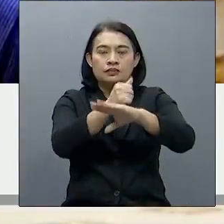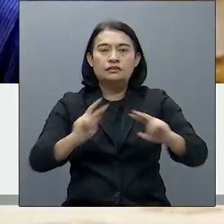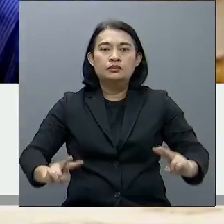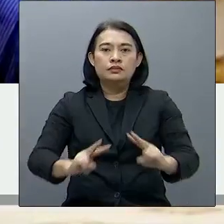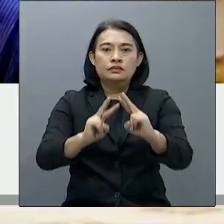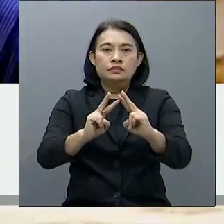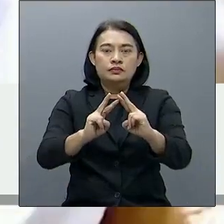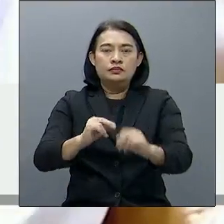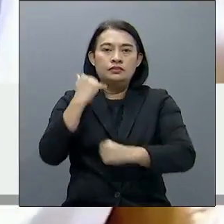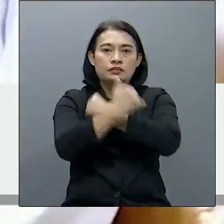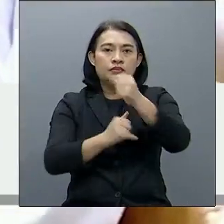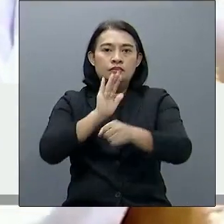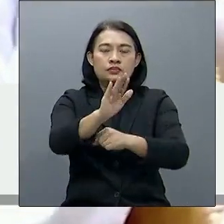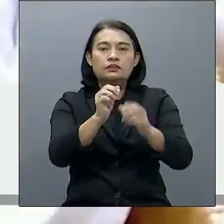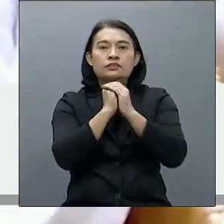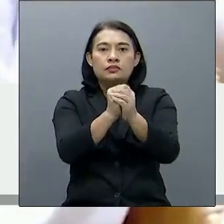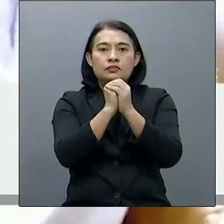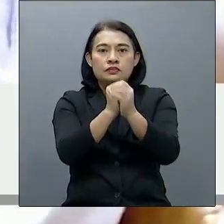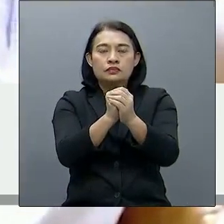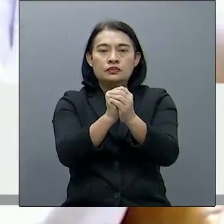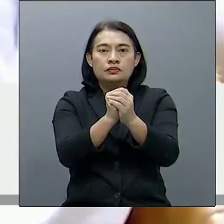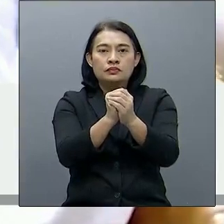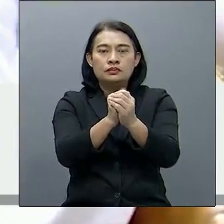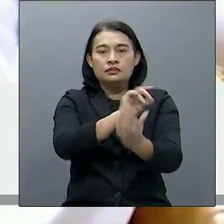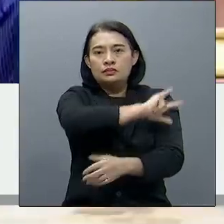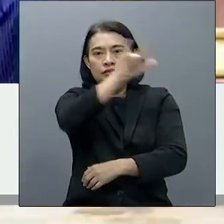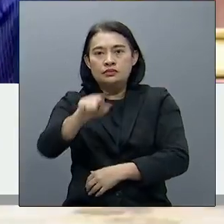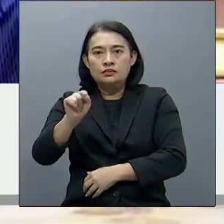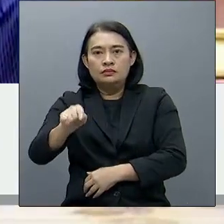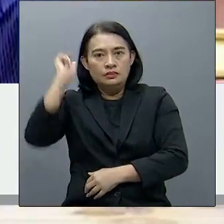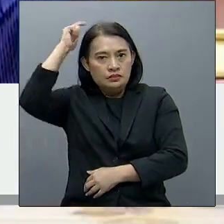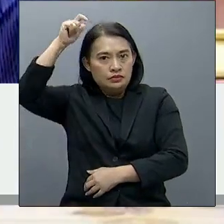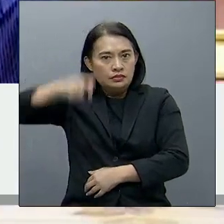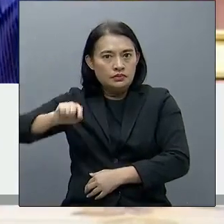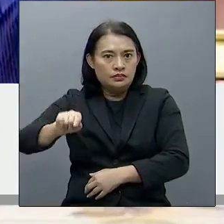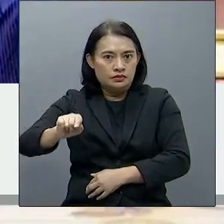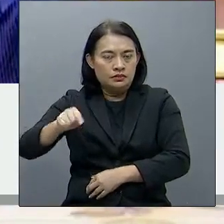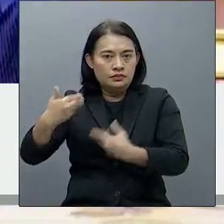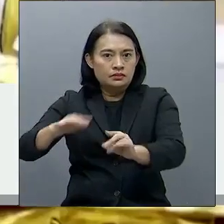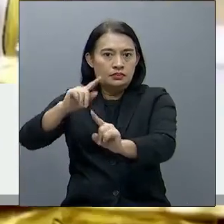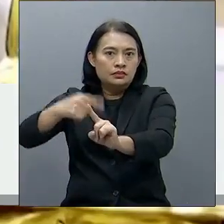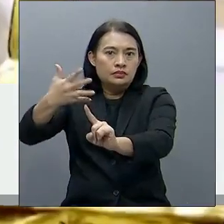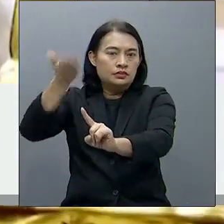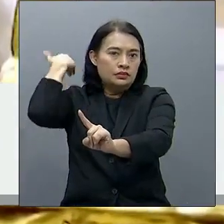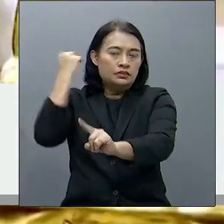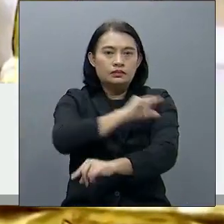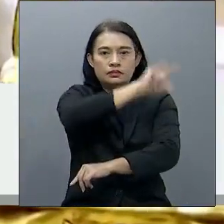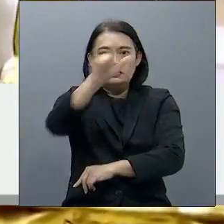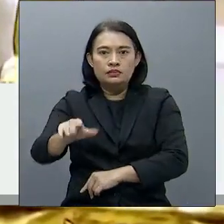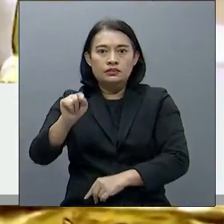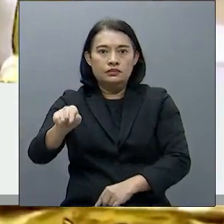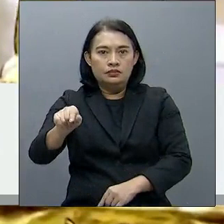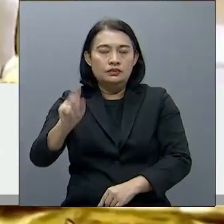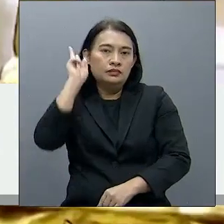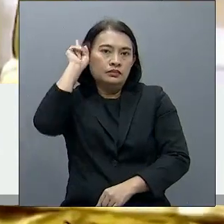กระทรวงการต่างประเทศของจีนเดินทางมาเยือนเนียนมาอย่างเป็นทางการเมื่อเดือนพฤษภาคมที่ผ่านมาปรากฏเป็น